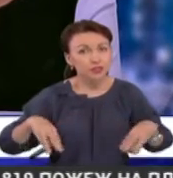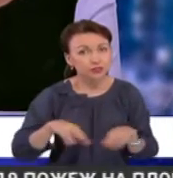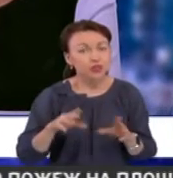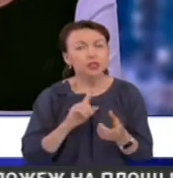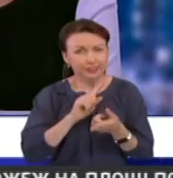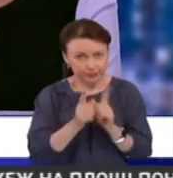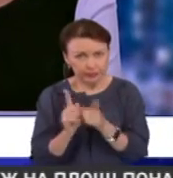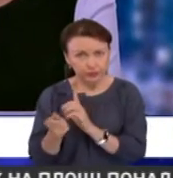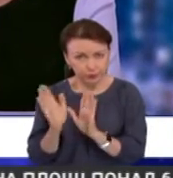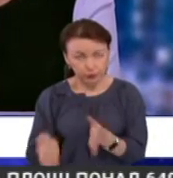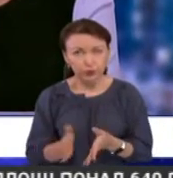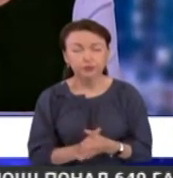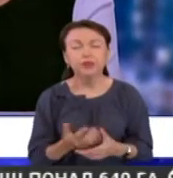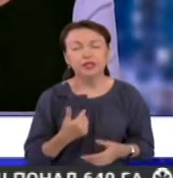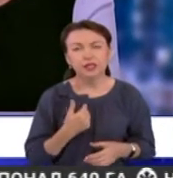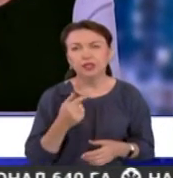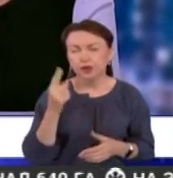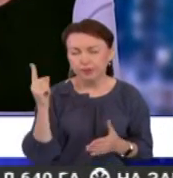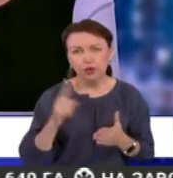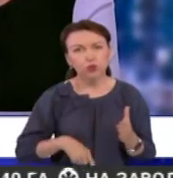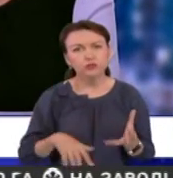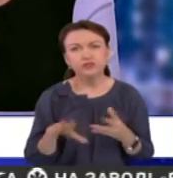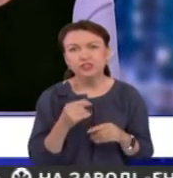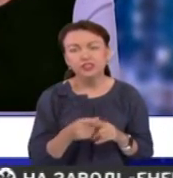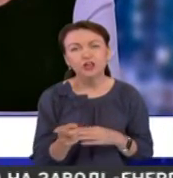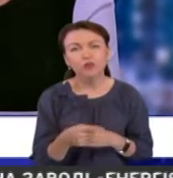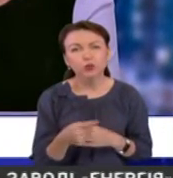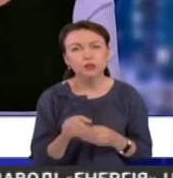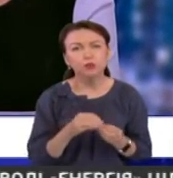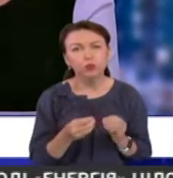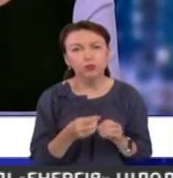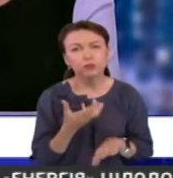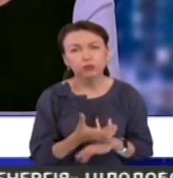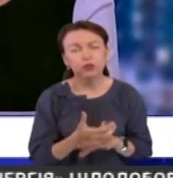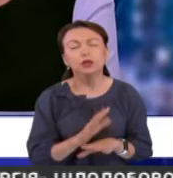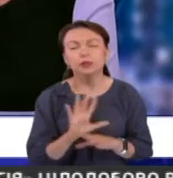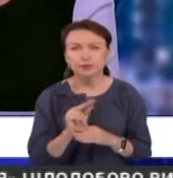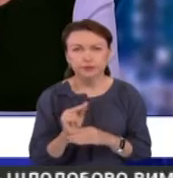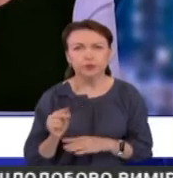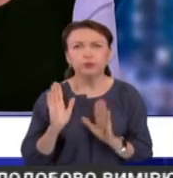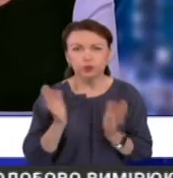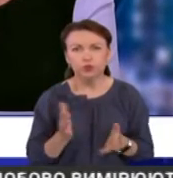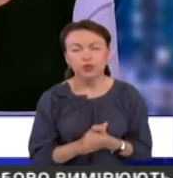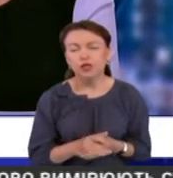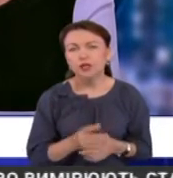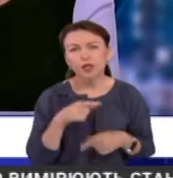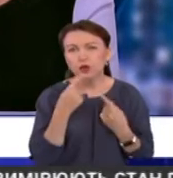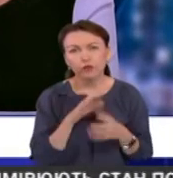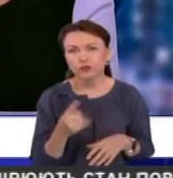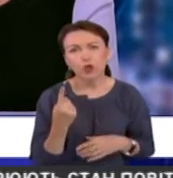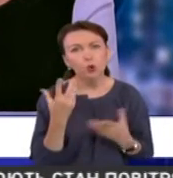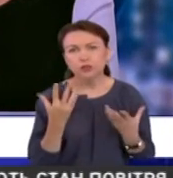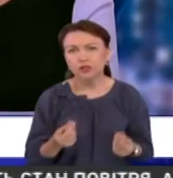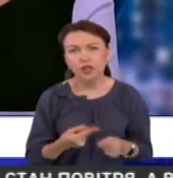ті прогалини, що є? Я думаю, я глибоко переконана, що всі ці хвости, всі ці прогалини будуть підтягуватись. Не можна сказати, що це буде зроблено за один день,